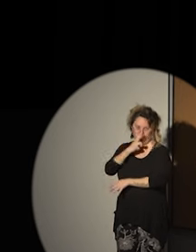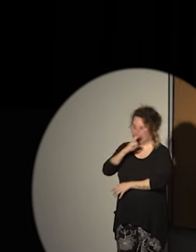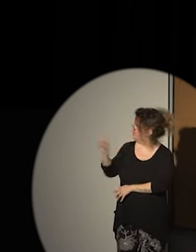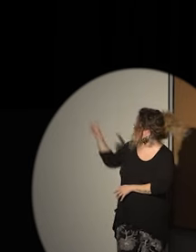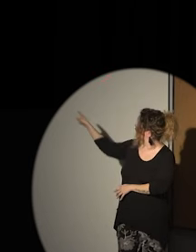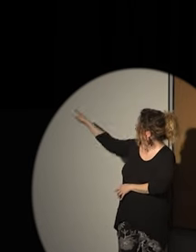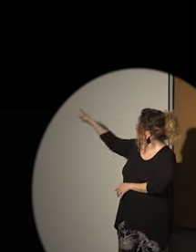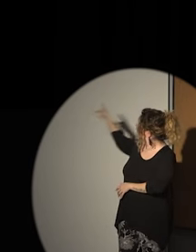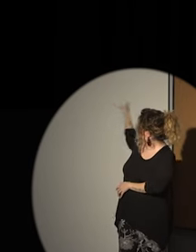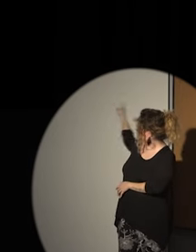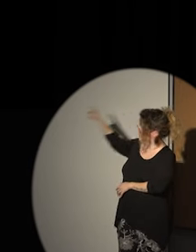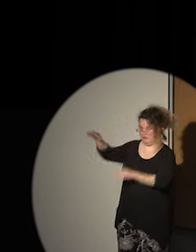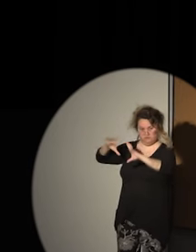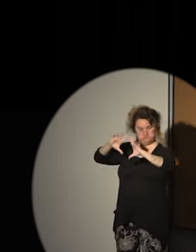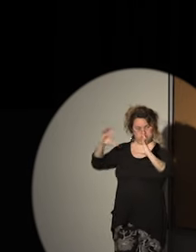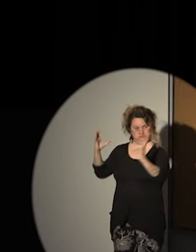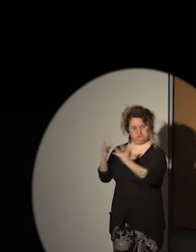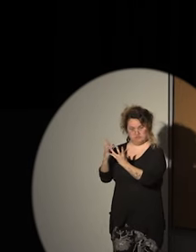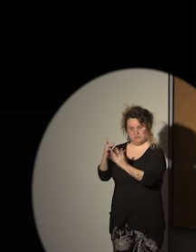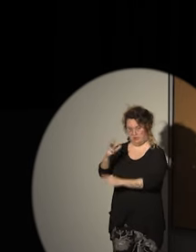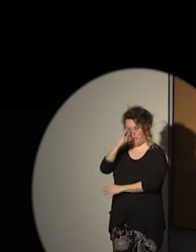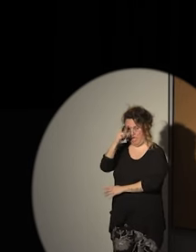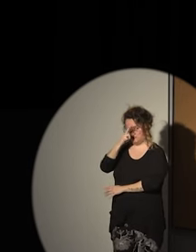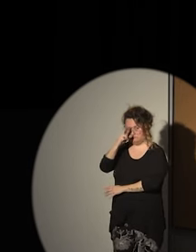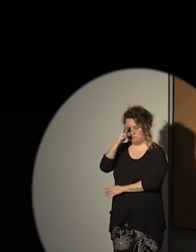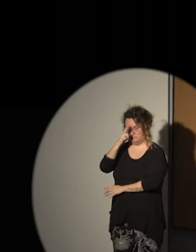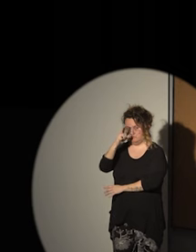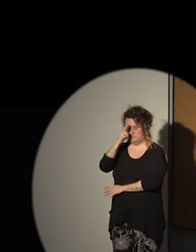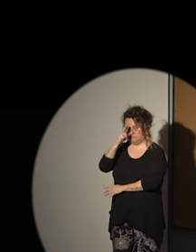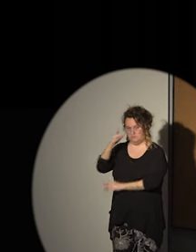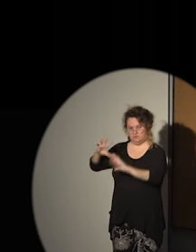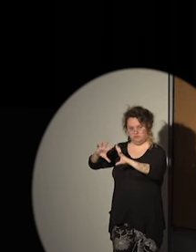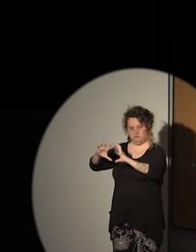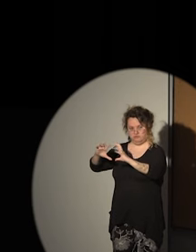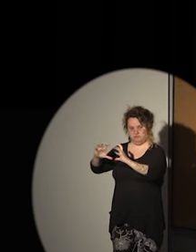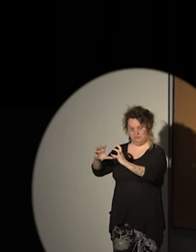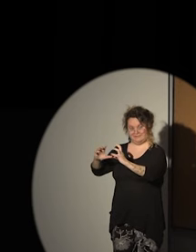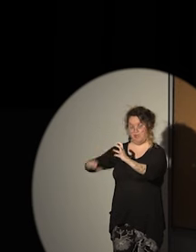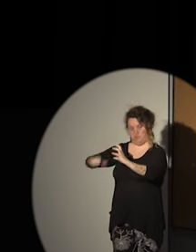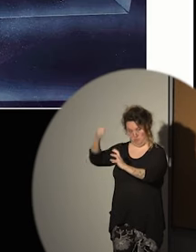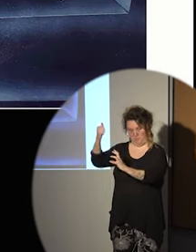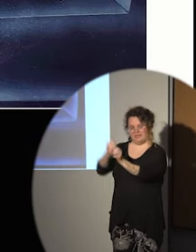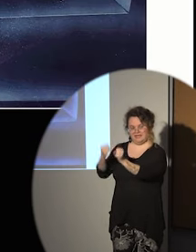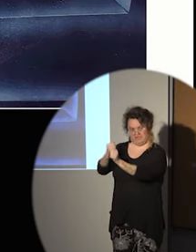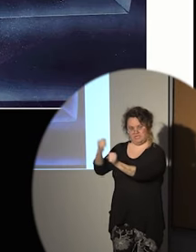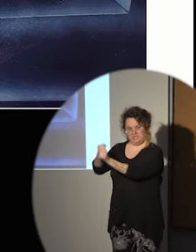Ces planètes géantes gazeuses ont été formées avant les planètes de type terrestre.